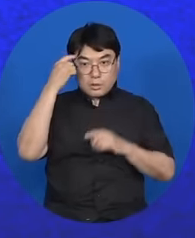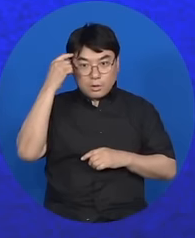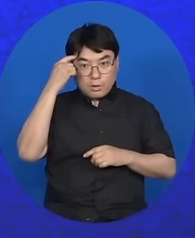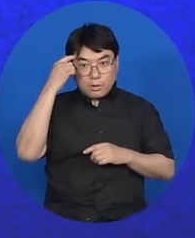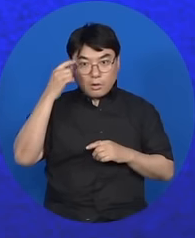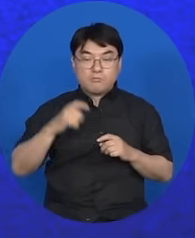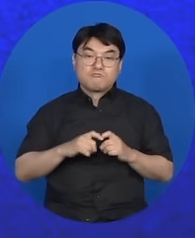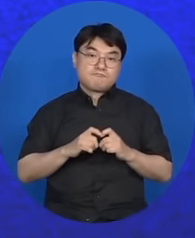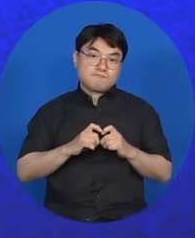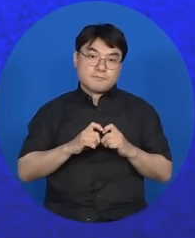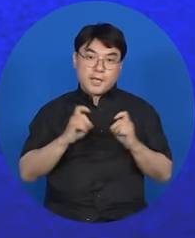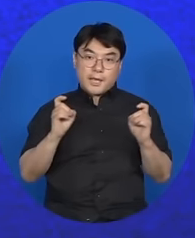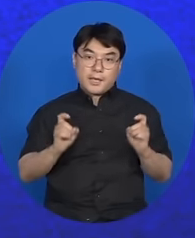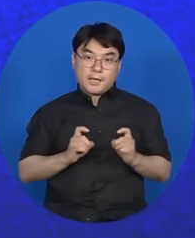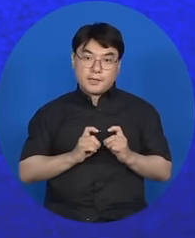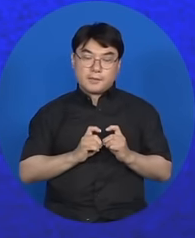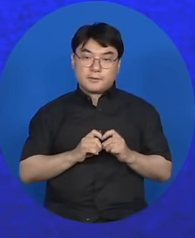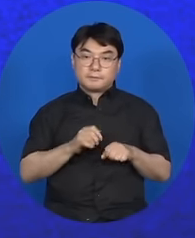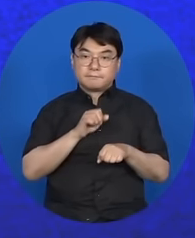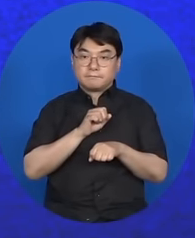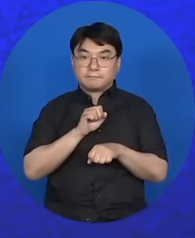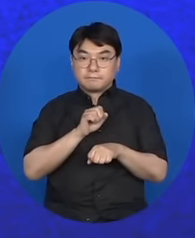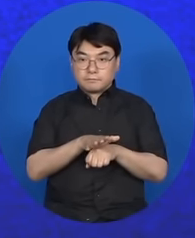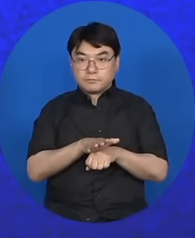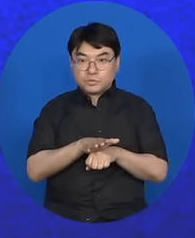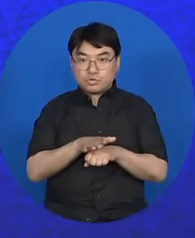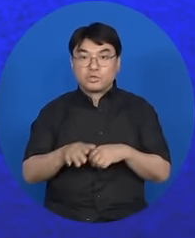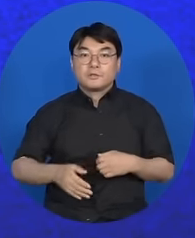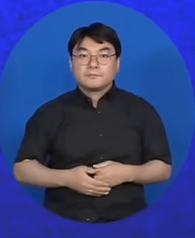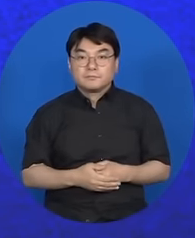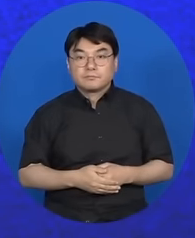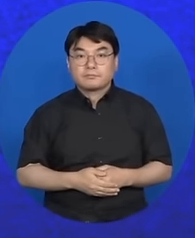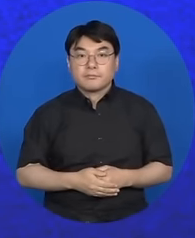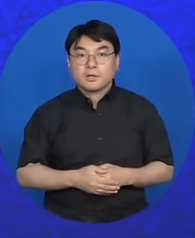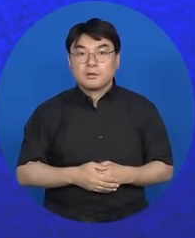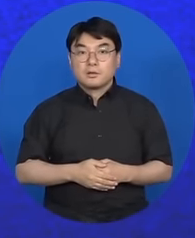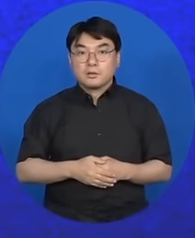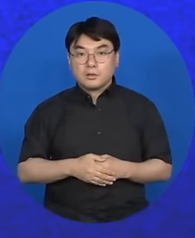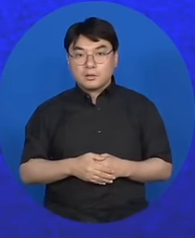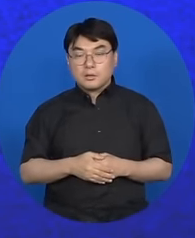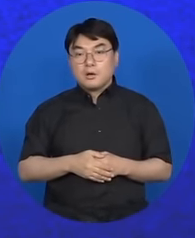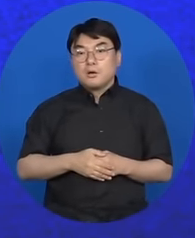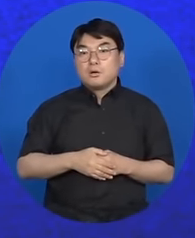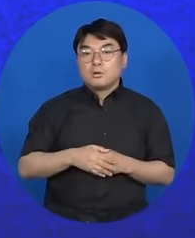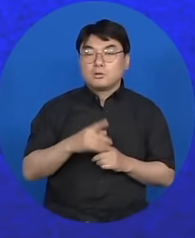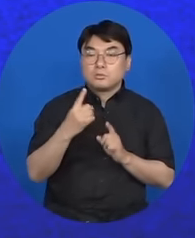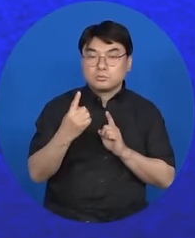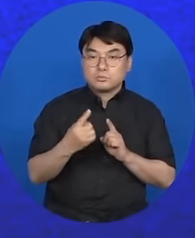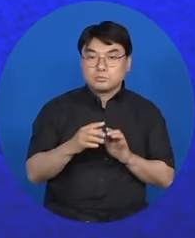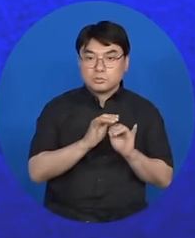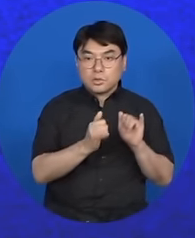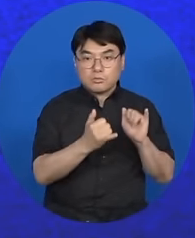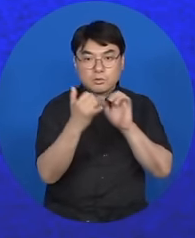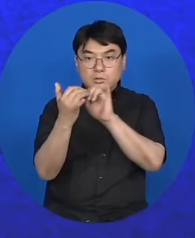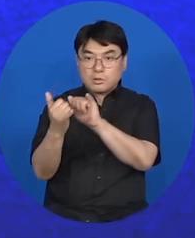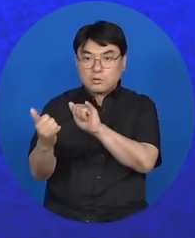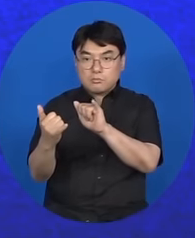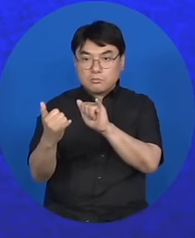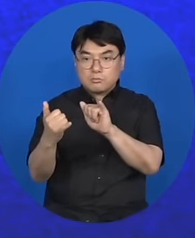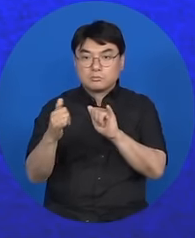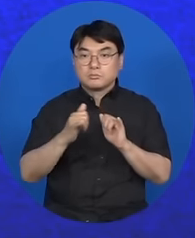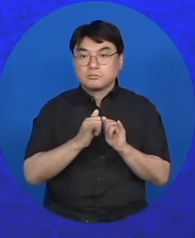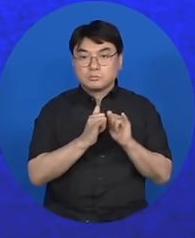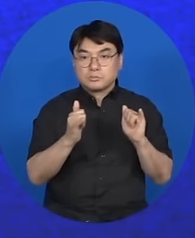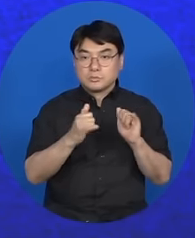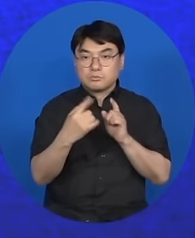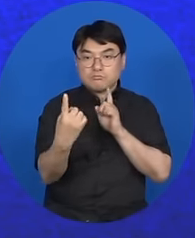개인주의죠. 개인주의입니다. 그래서 존재한다는 것은 경쟁한다는 것, 이것이 지옥의 철학이에요.